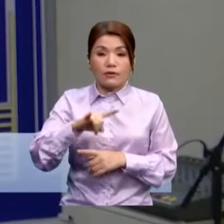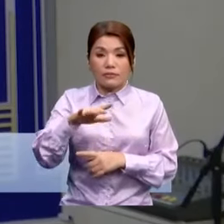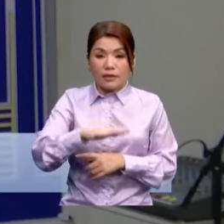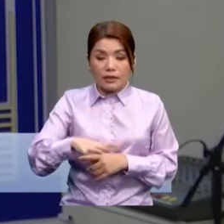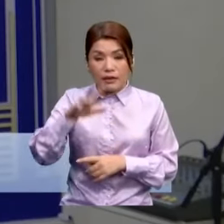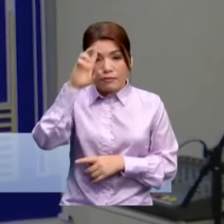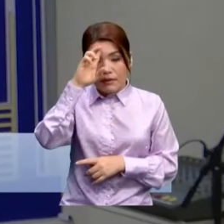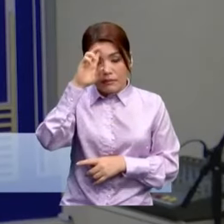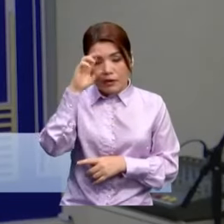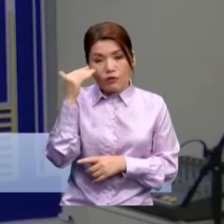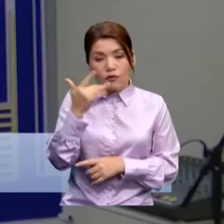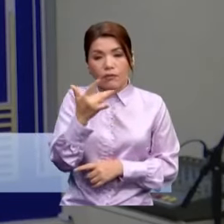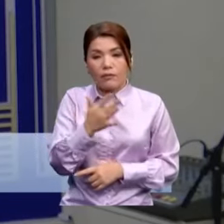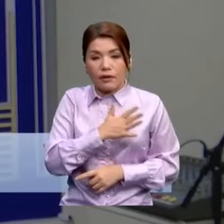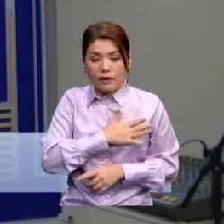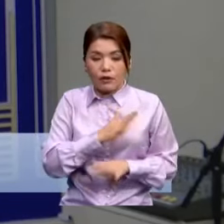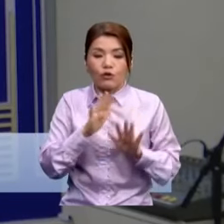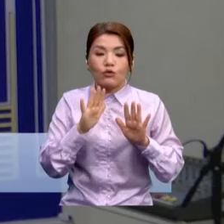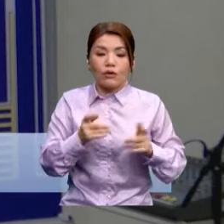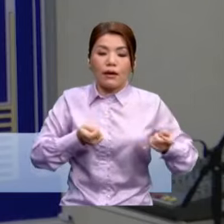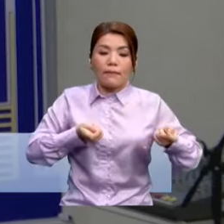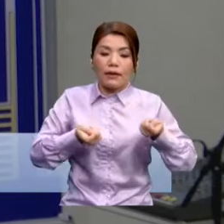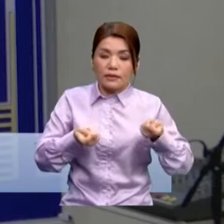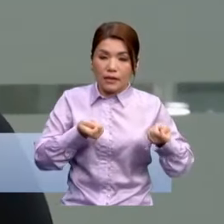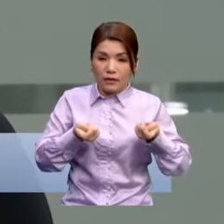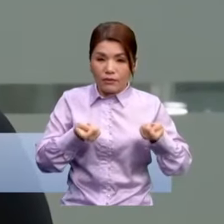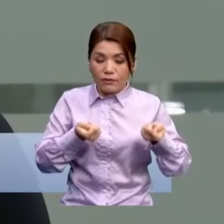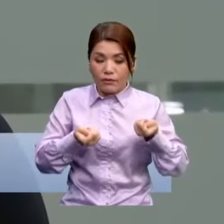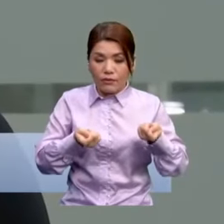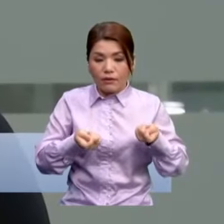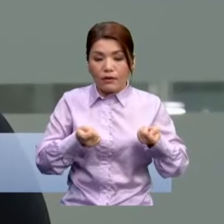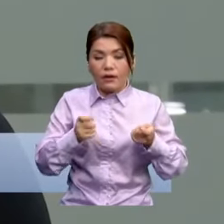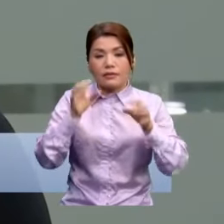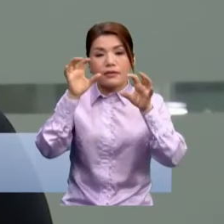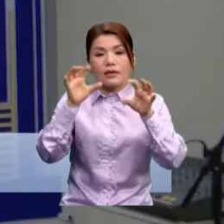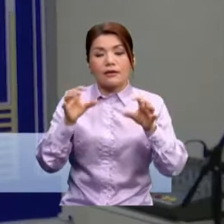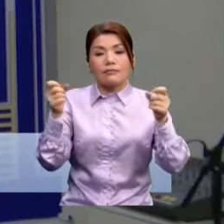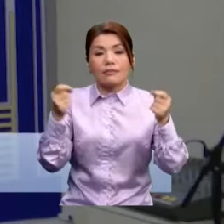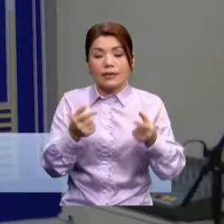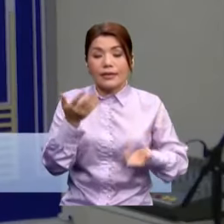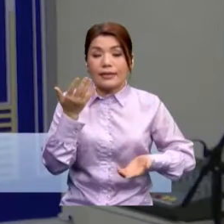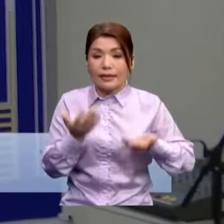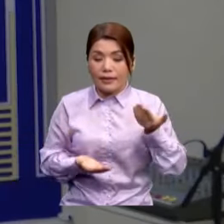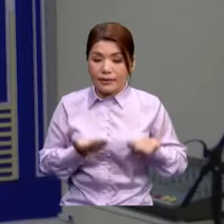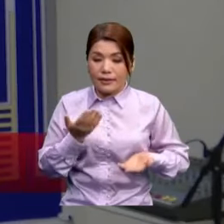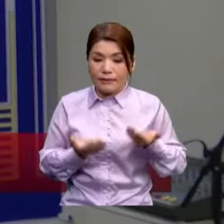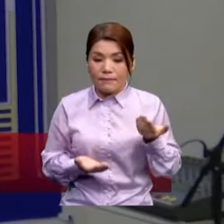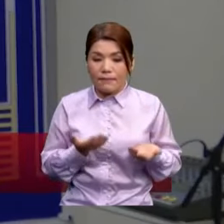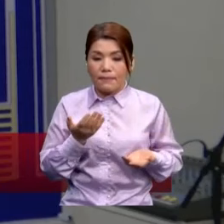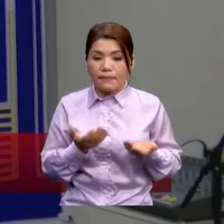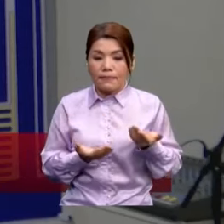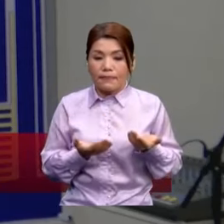мемлекет меншігінде қалады. Тек қана басқаруға берілген әуежай заңнамаға сәйкес, егер де